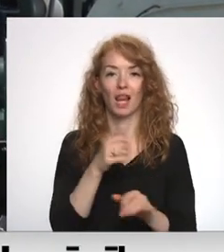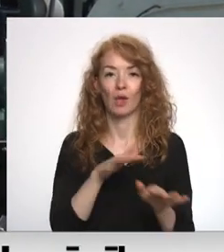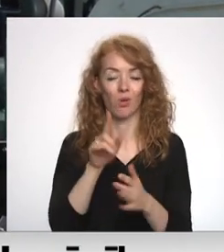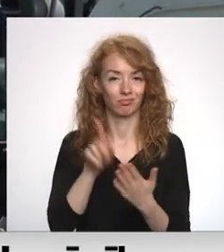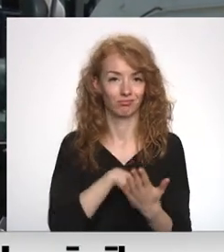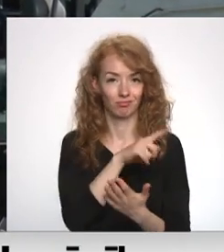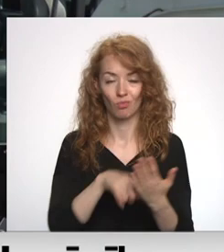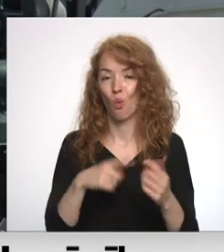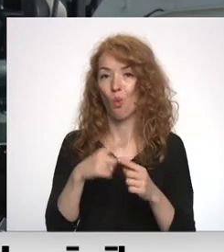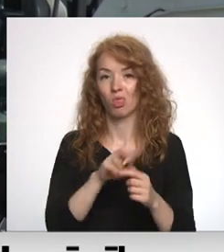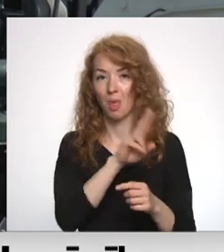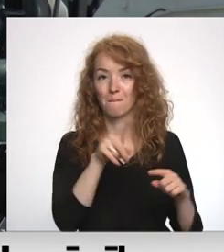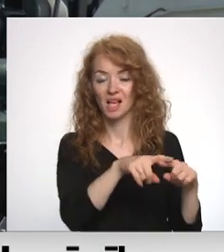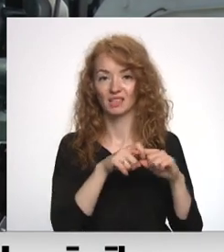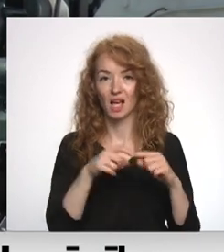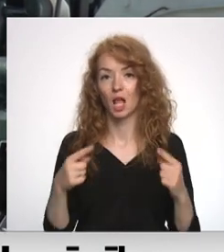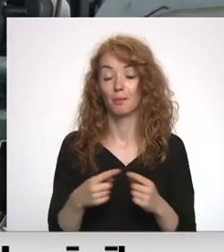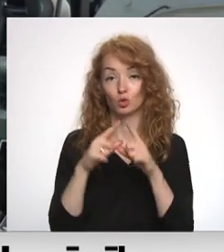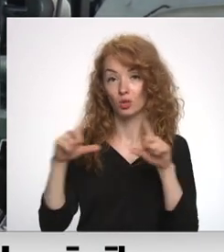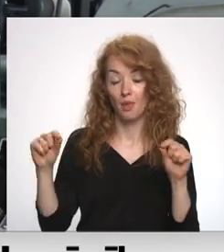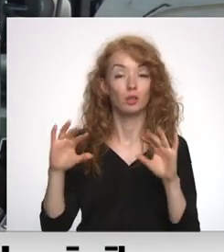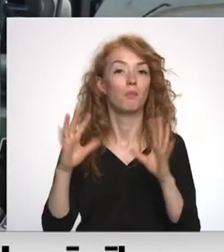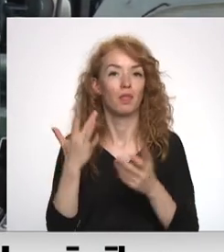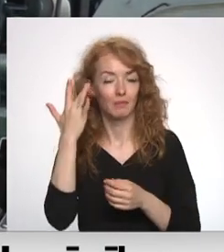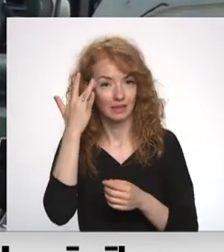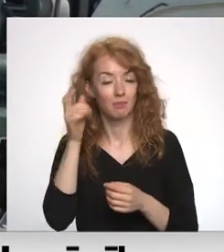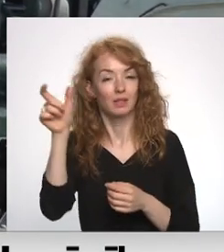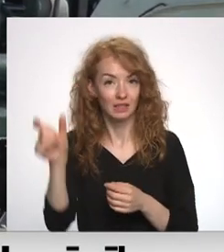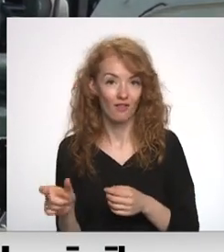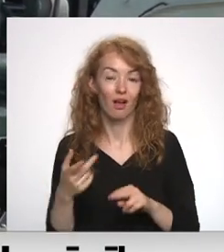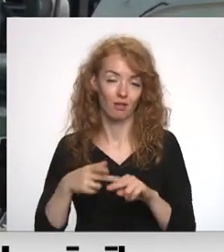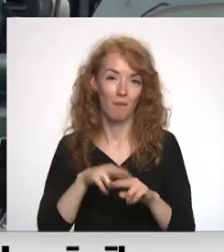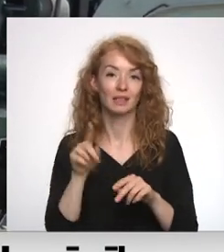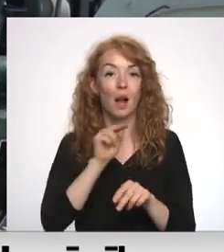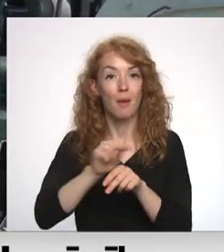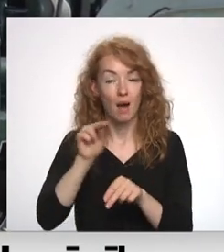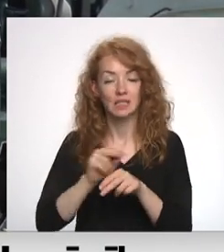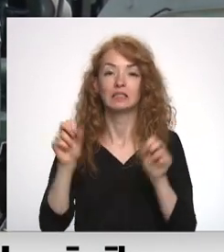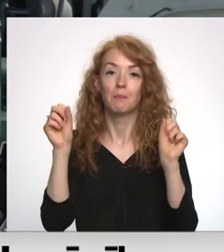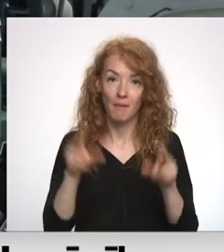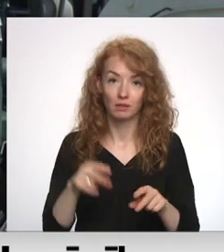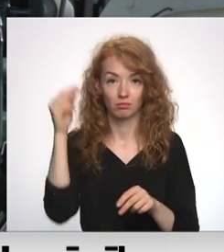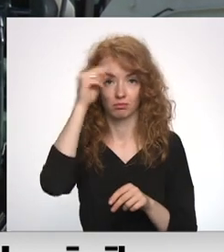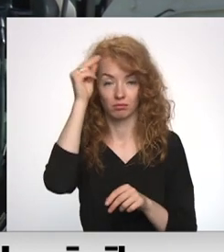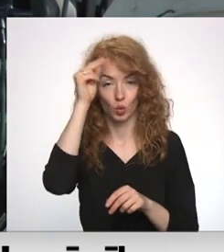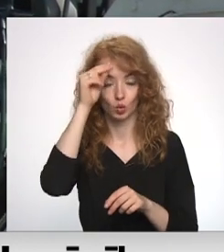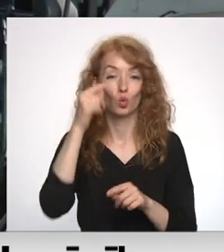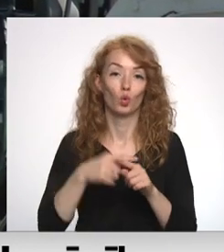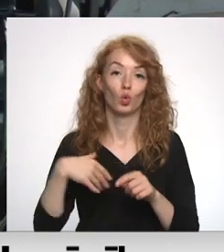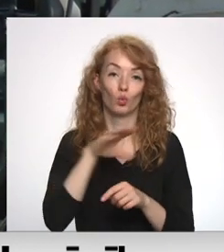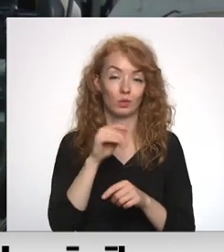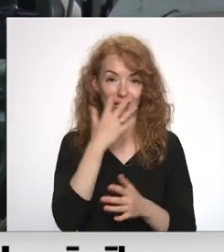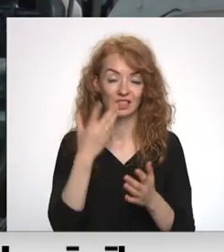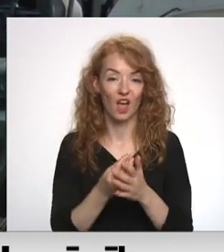situāciju un nepiesaista atbilstošos dienestus. Bet, nu, principā cilvēki tāpēc arī tiek apmācīti speciālos mācību kursos. Mums ir